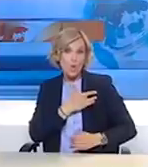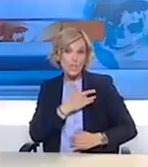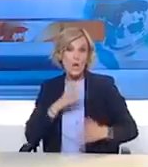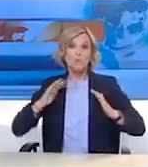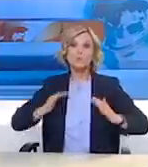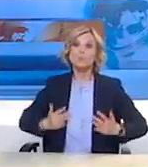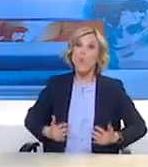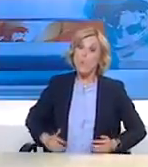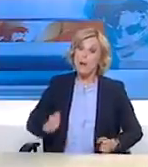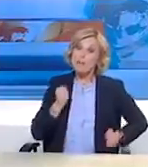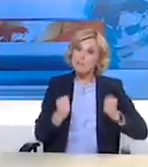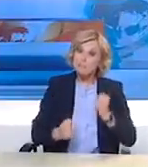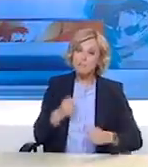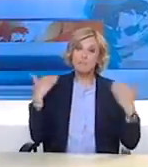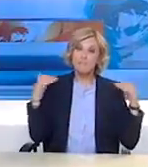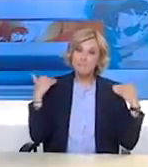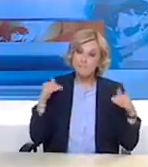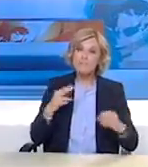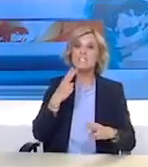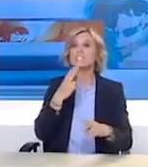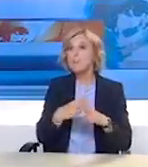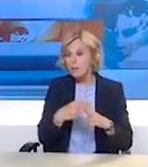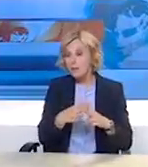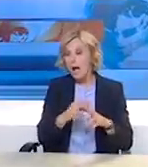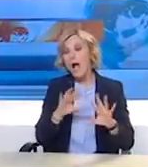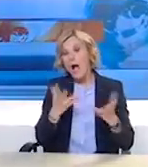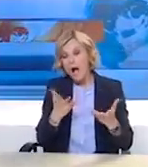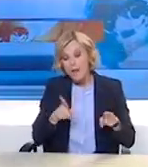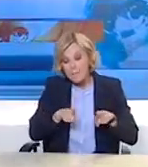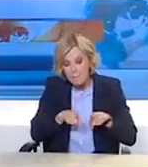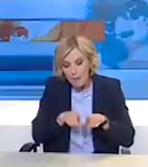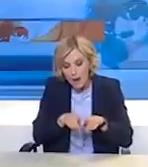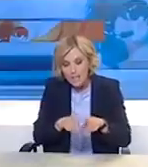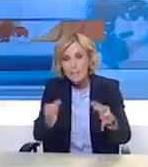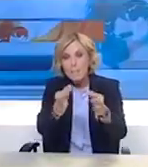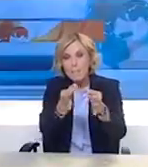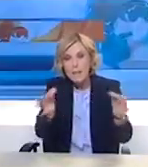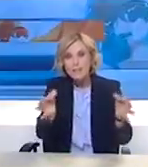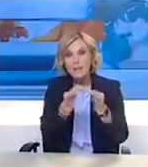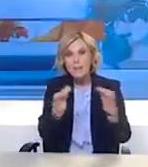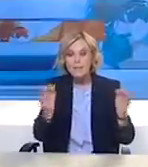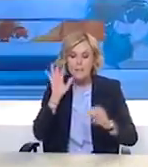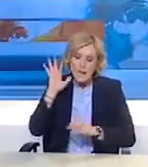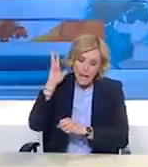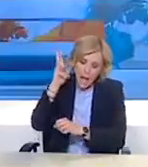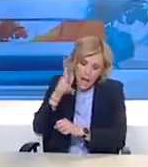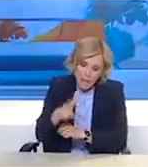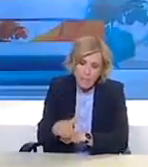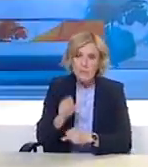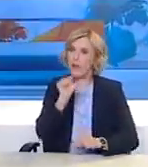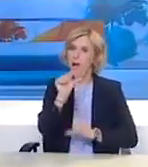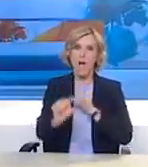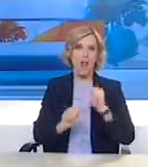σκέψη μας ότι αυτά τα σημαντικά μέτρα πρέπει να παραμένουν σημαντικά στην καθημερινότητά μας, η οποία έχει τόσο